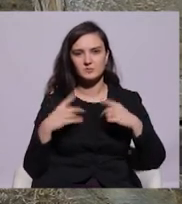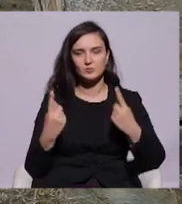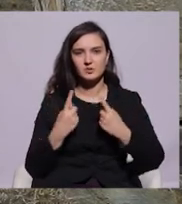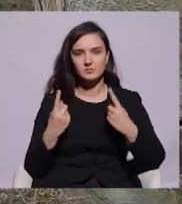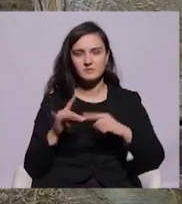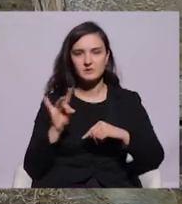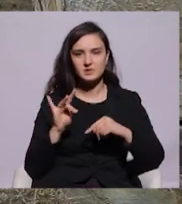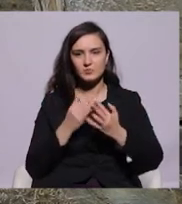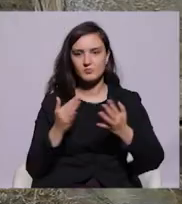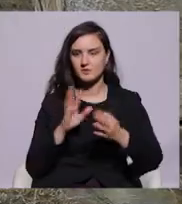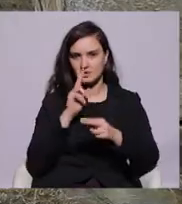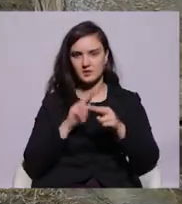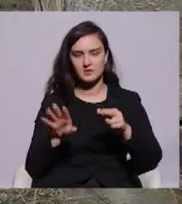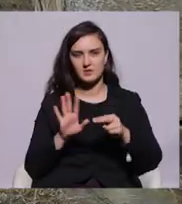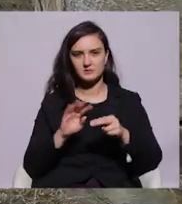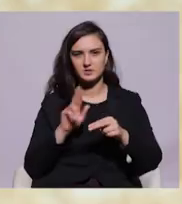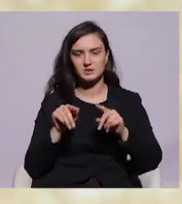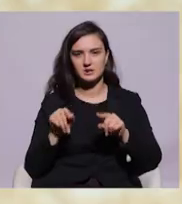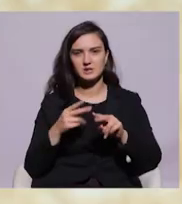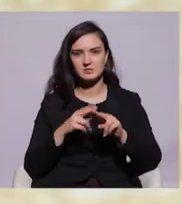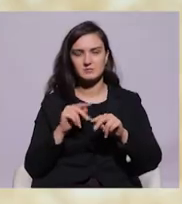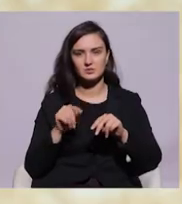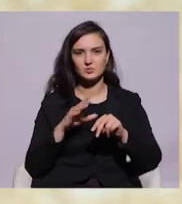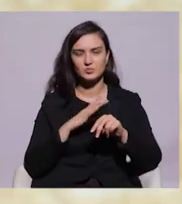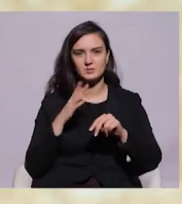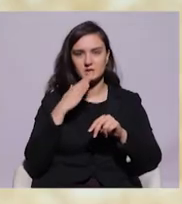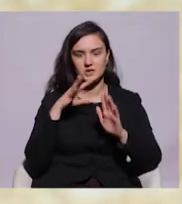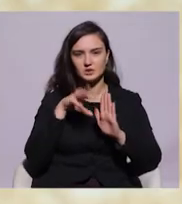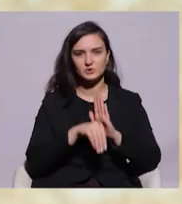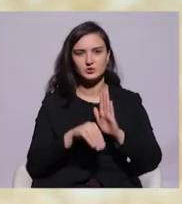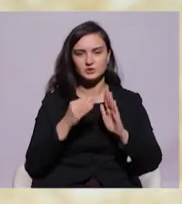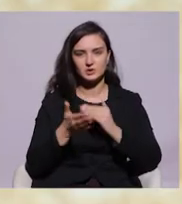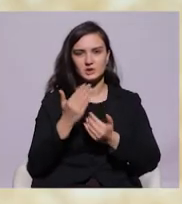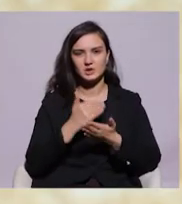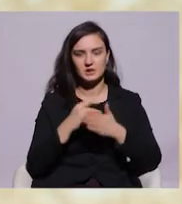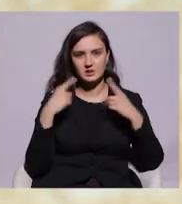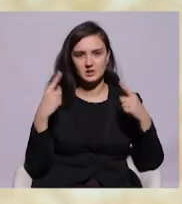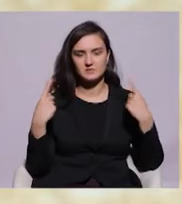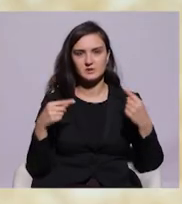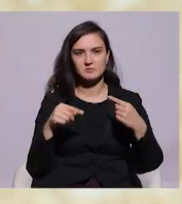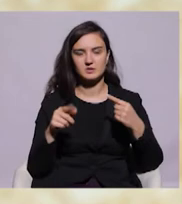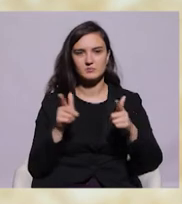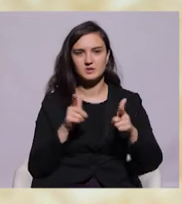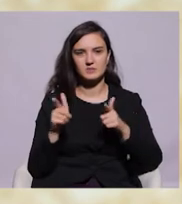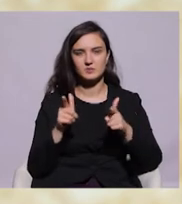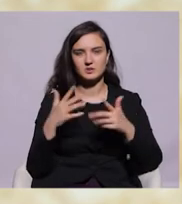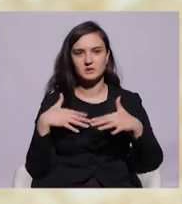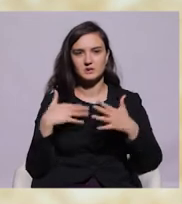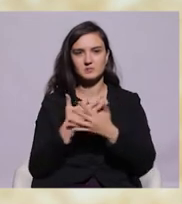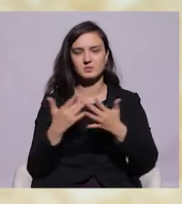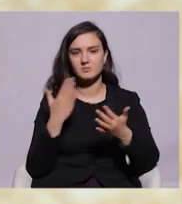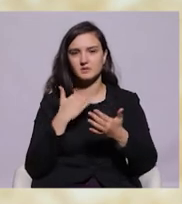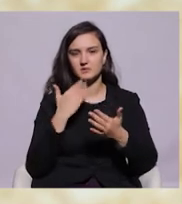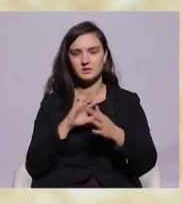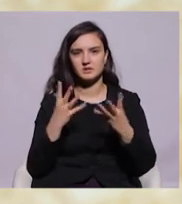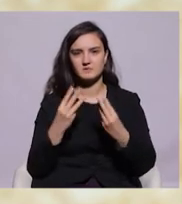ბეწვის ბუნებრივ ცხიმოვნებას არ კარგავდა და ეს იმის წინაპირობა იყო, რომ წყალში ჩავარდნის შედეგად ცხვრის მატყლისგან მომზადებული